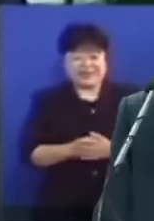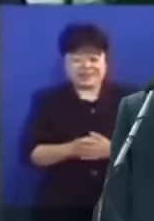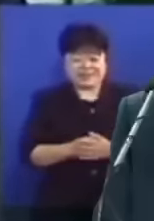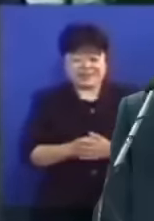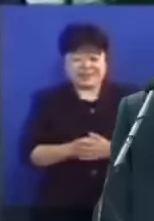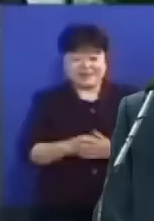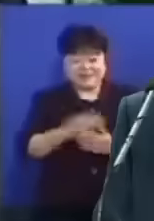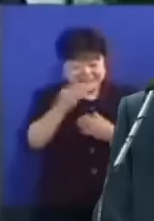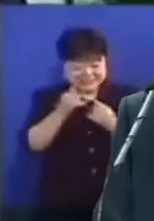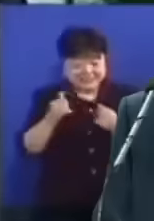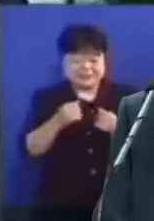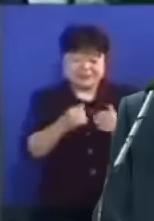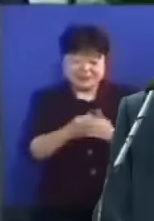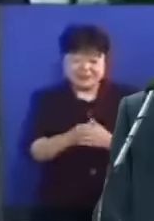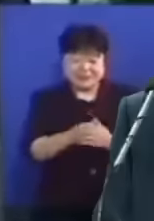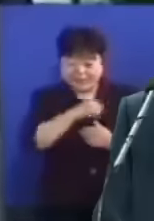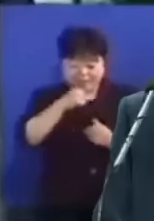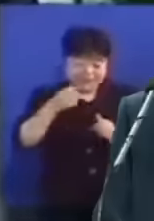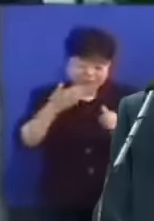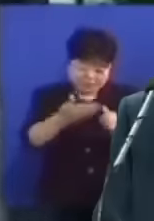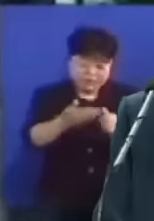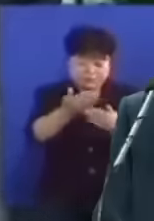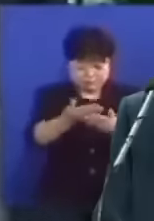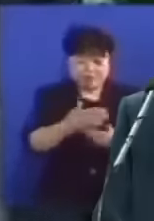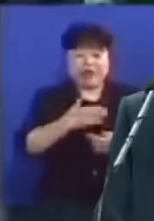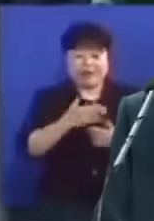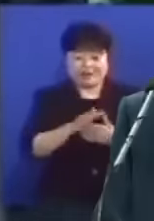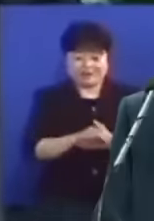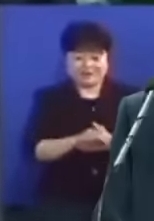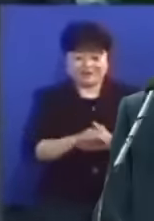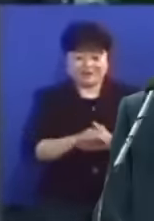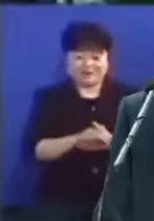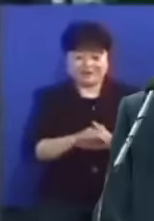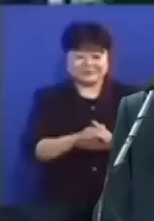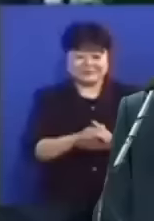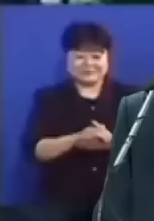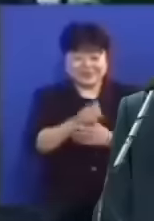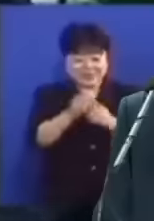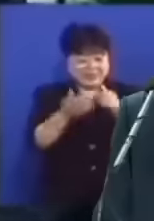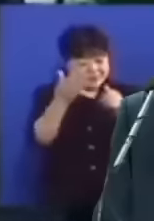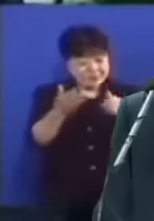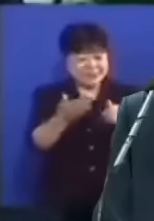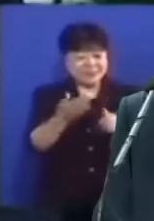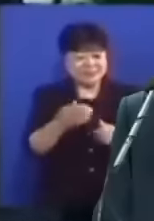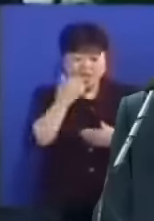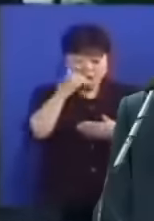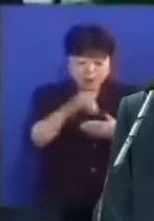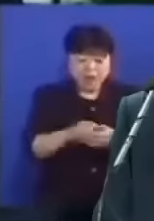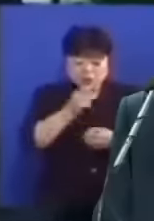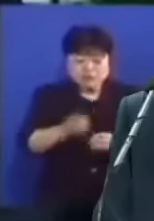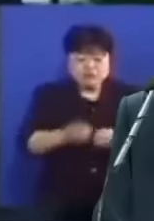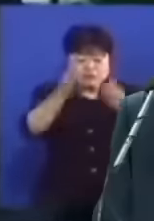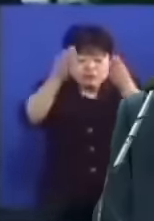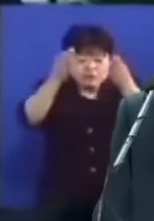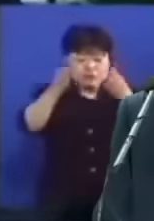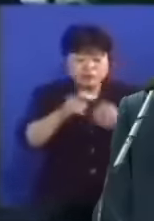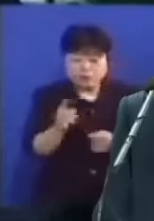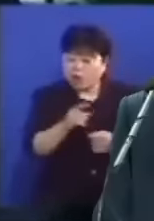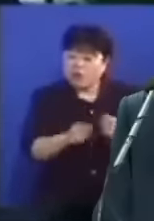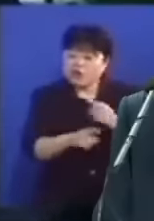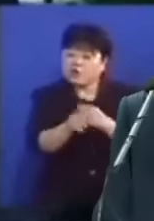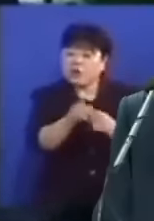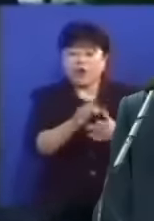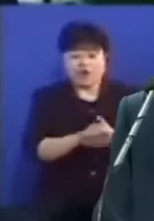덕분에 만나를 내려주시는 하나님을 우리가 알게 된 것이요. 하나님이 바위에서 왜 물을 냅니까? 쓸데없이 물을